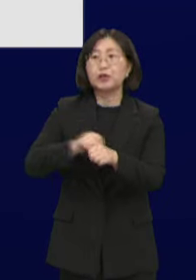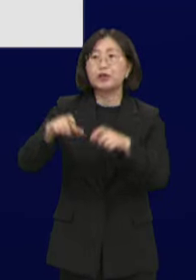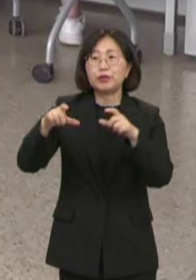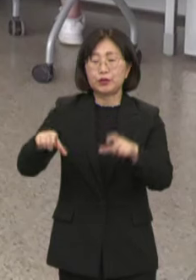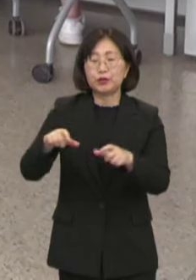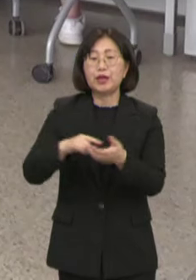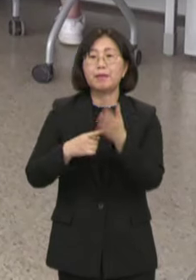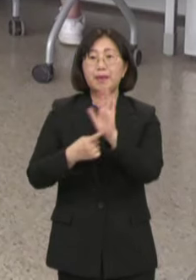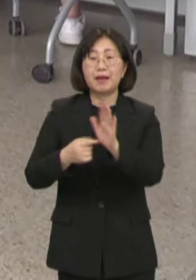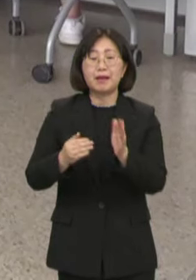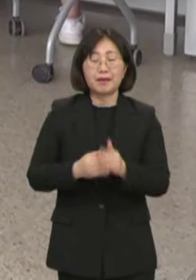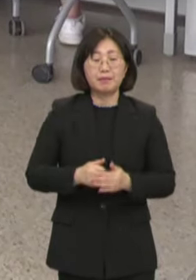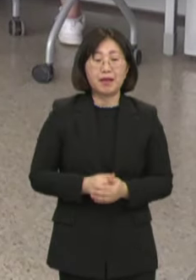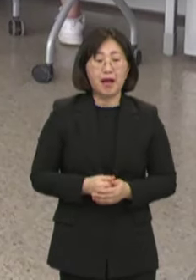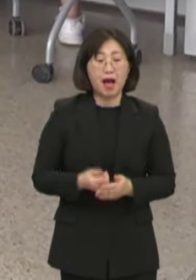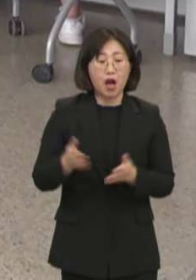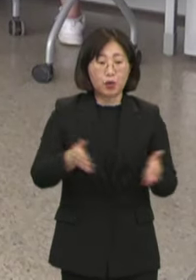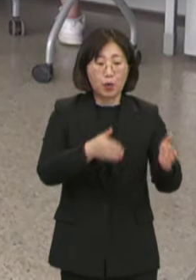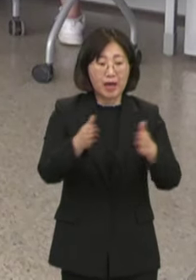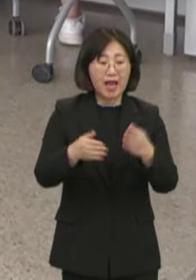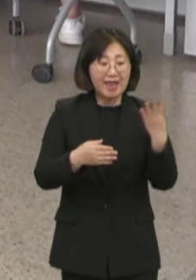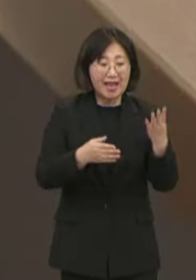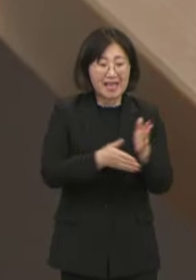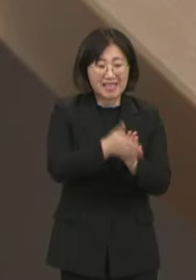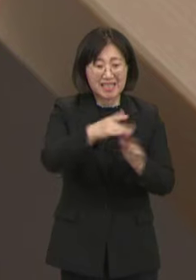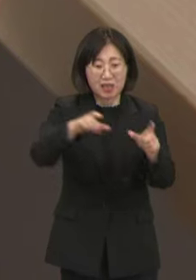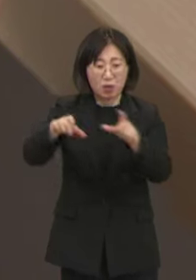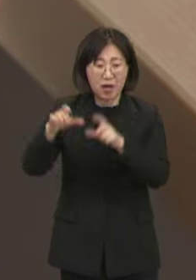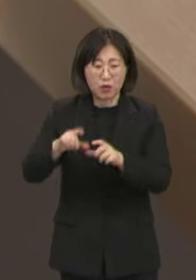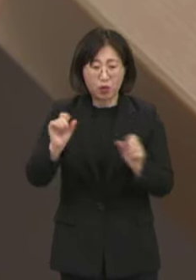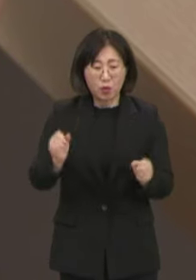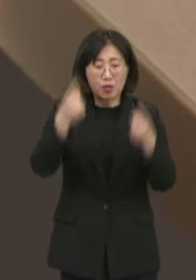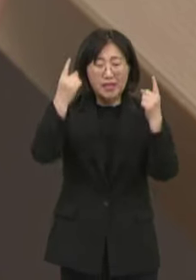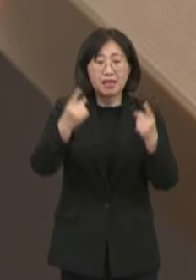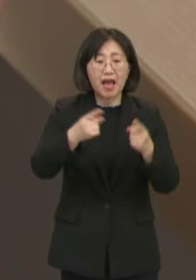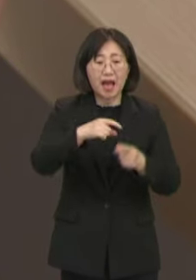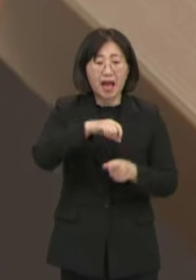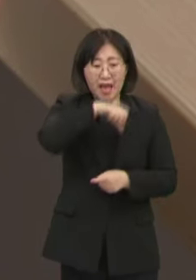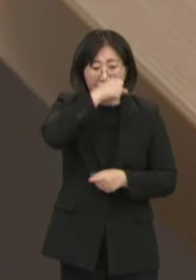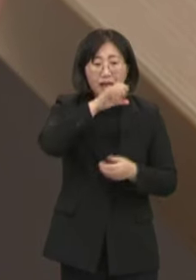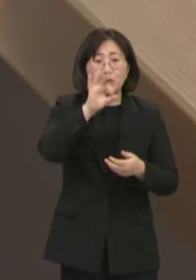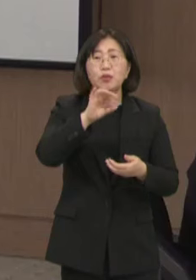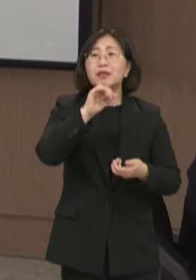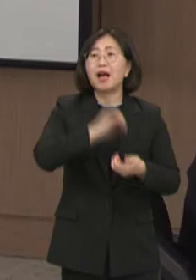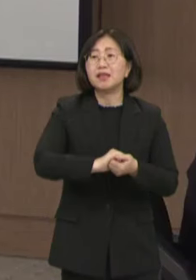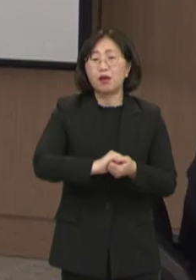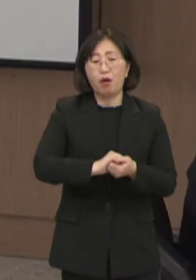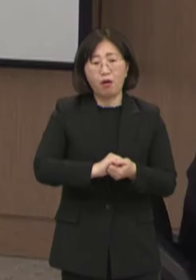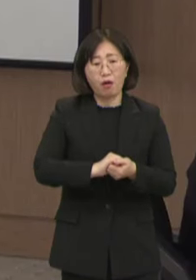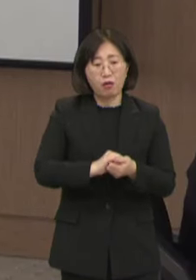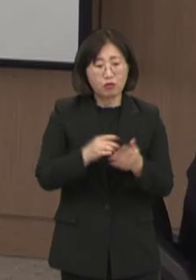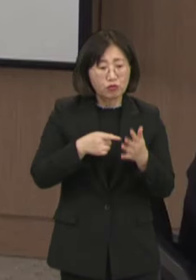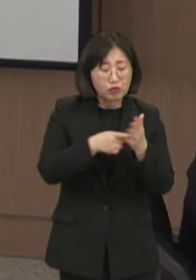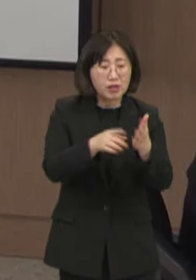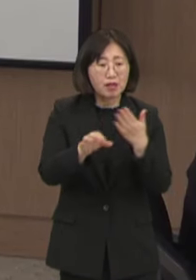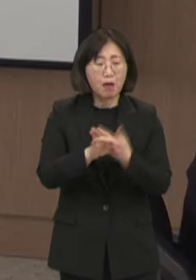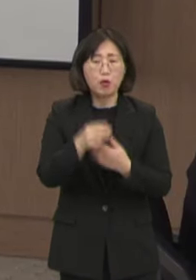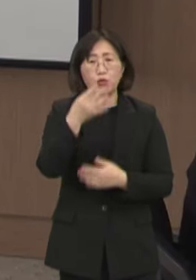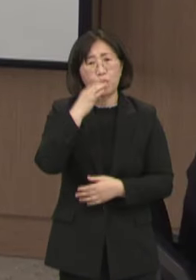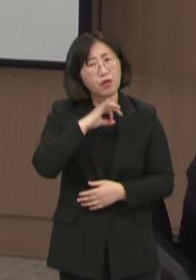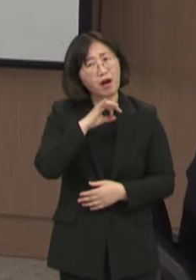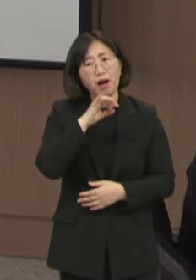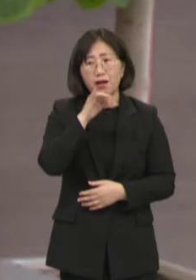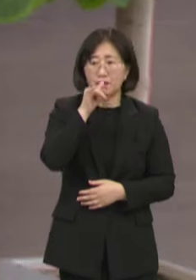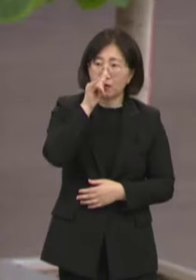내놓았습니다. 다만 도내 4개 시군에서 동시다발적으로 한정된 예산을 나눠 특구 사업을 추진할 경우 실효성이